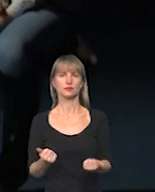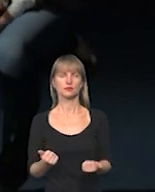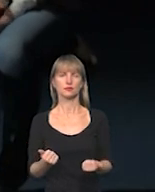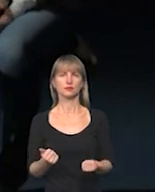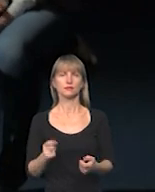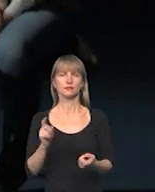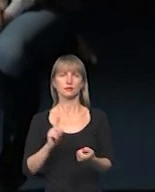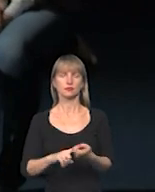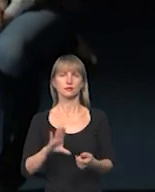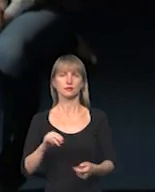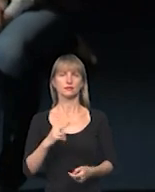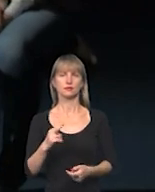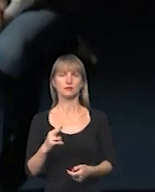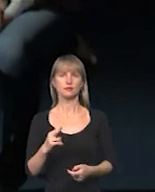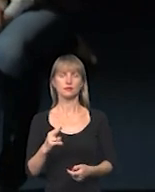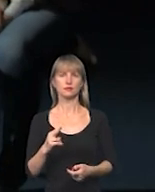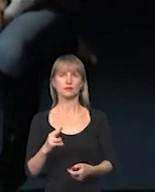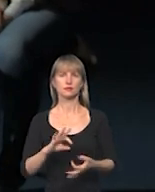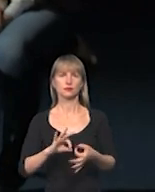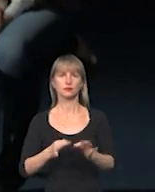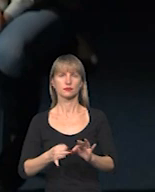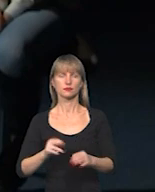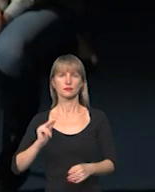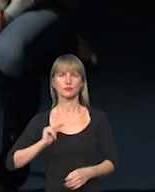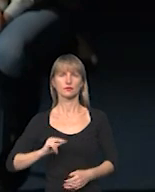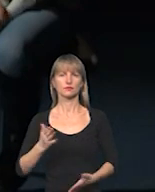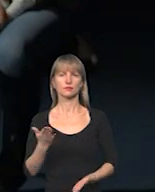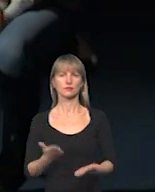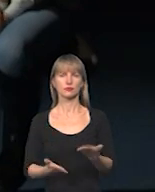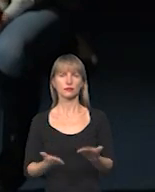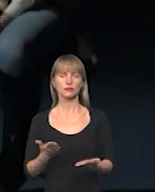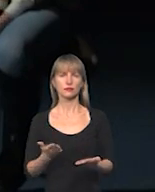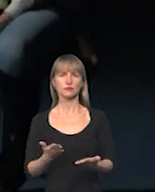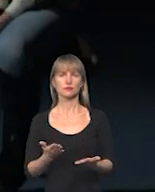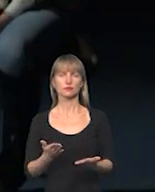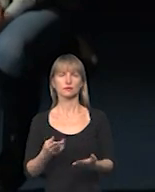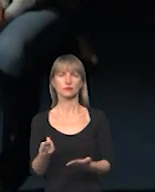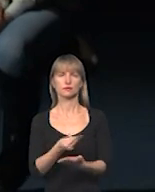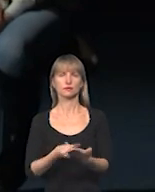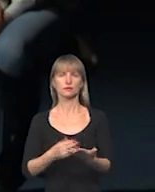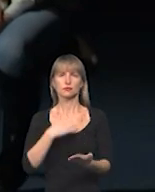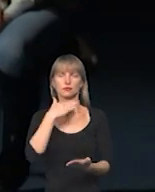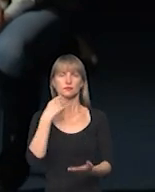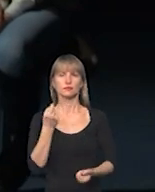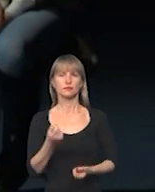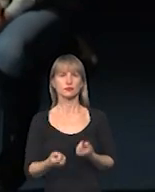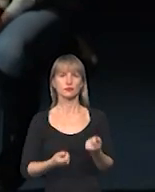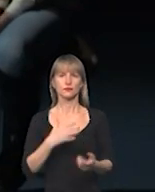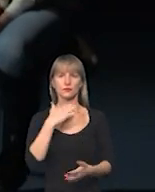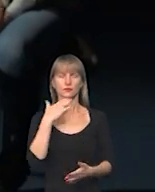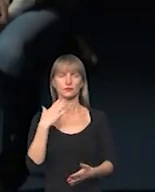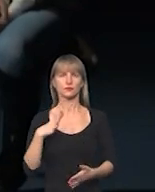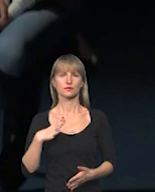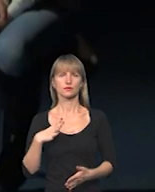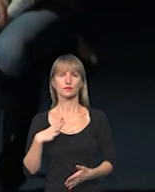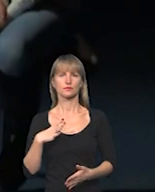В залежності від детальності малюнку. Якщо малюнок детальний, а в нас там було дуже багато